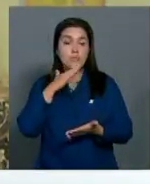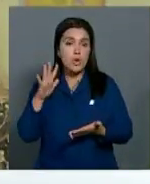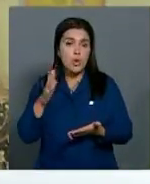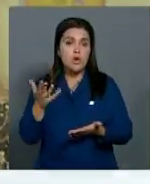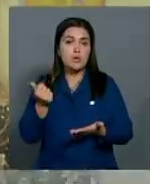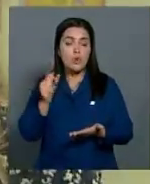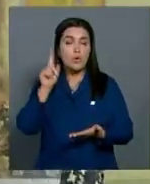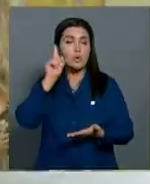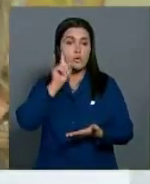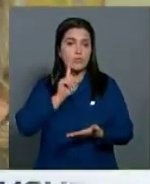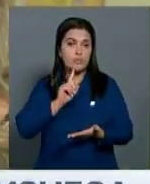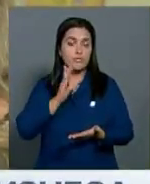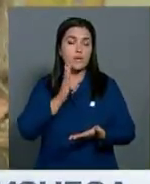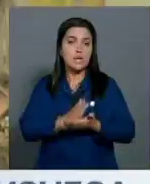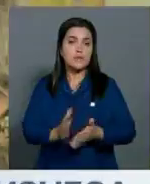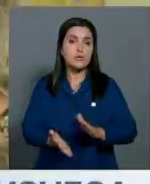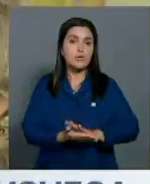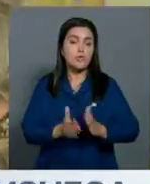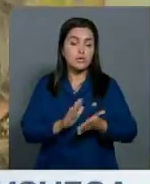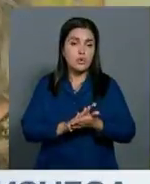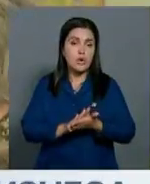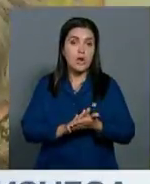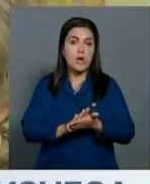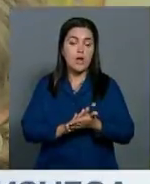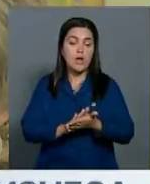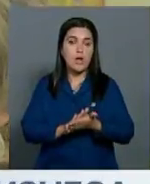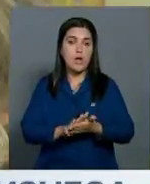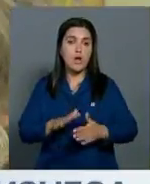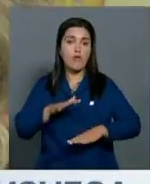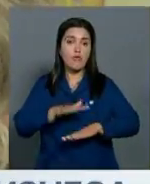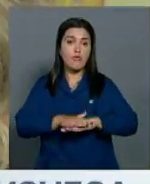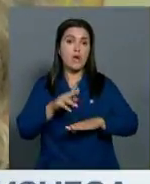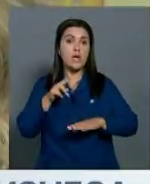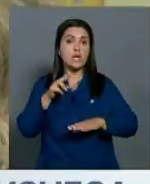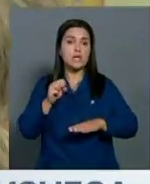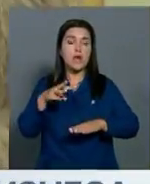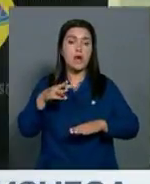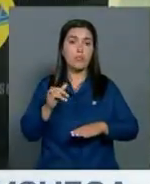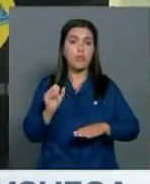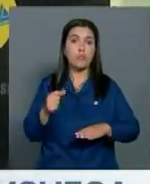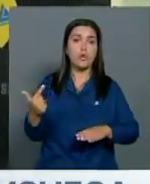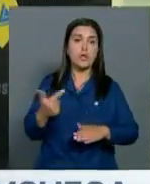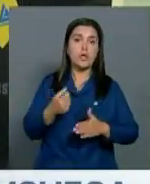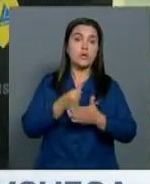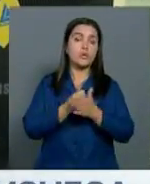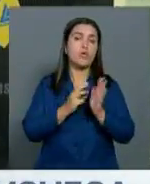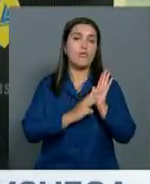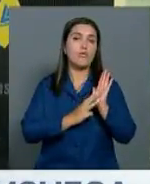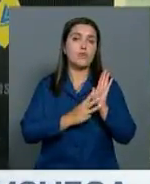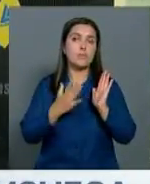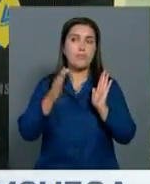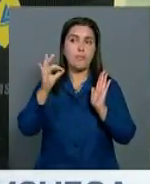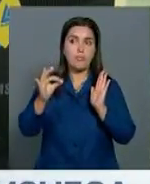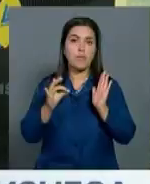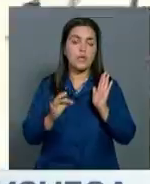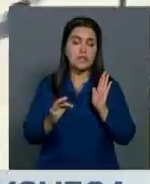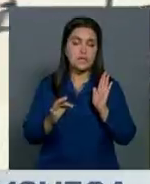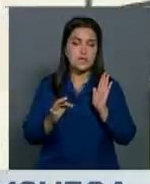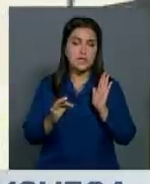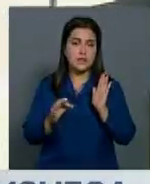лояльный подход именно к обеспечению. Фонд «Дому» может гарантировать до 85% от